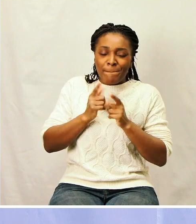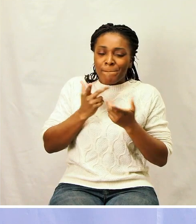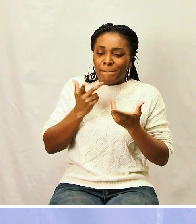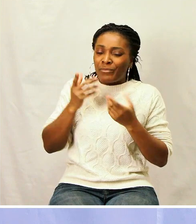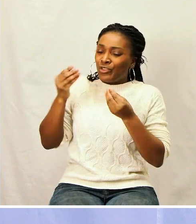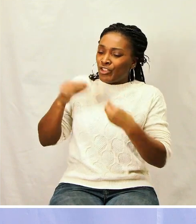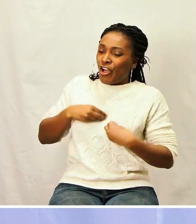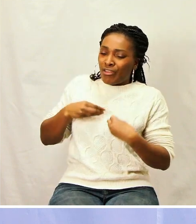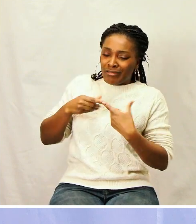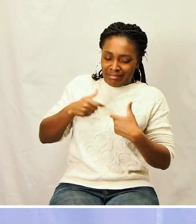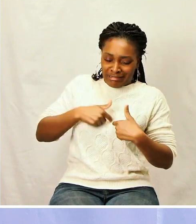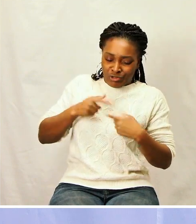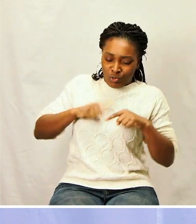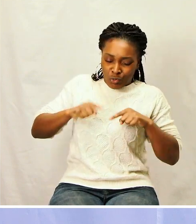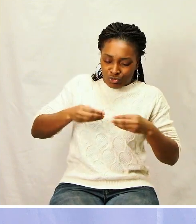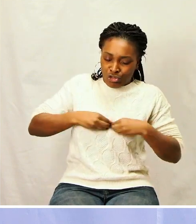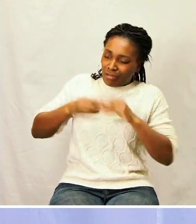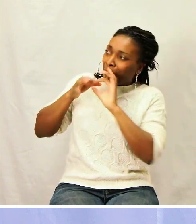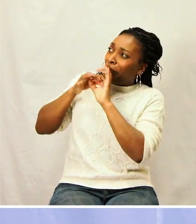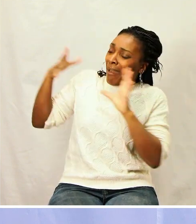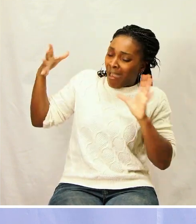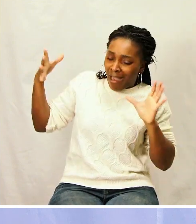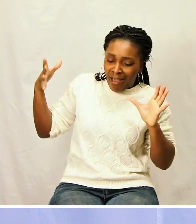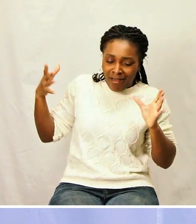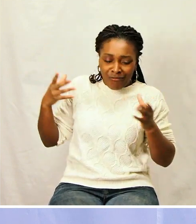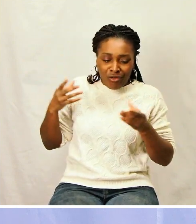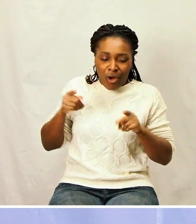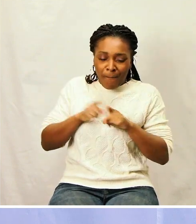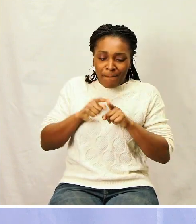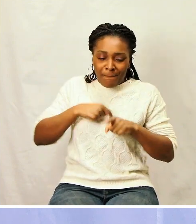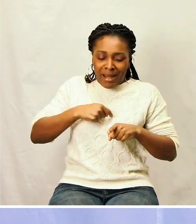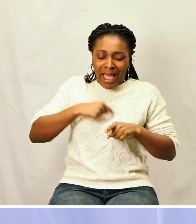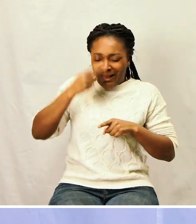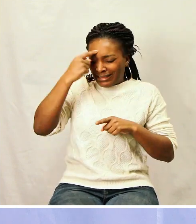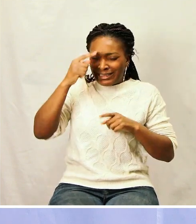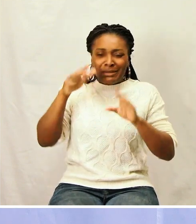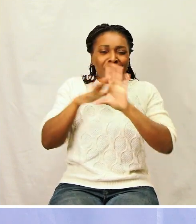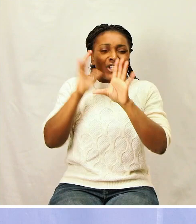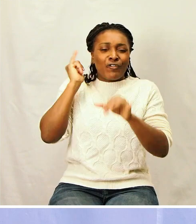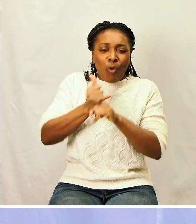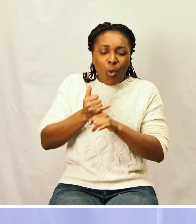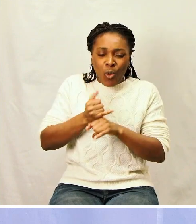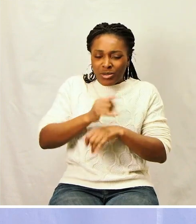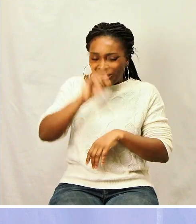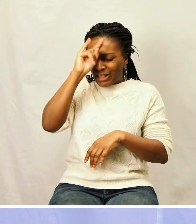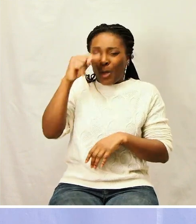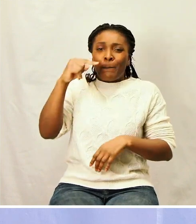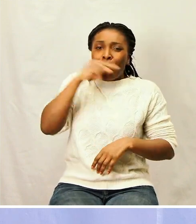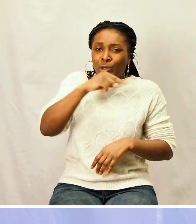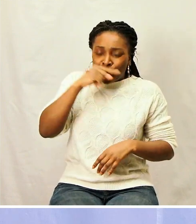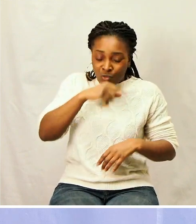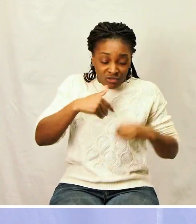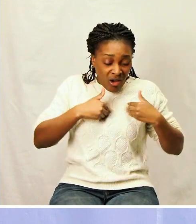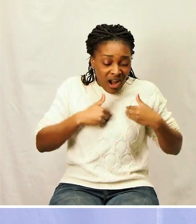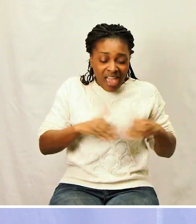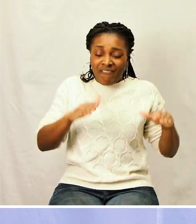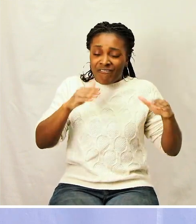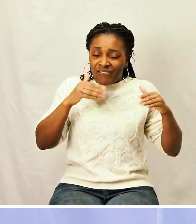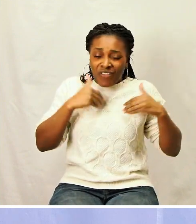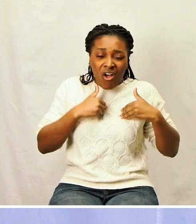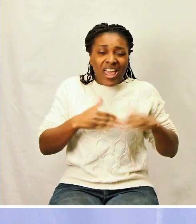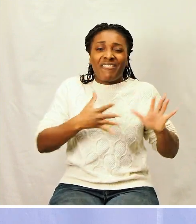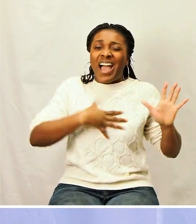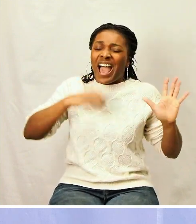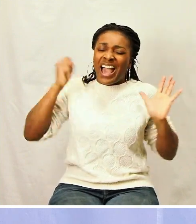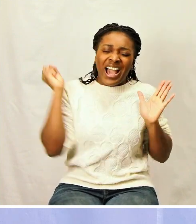de toi qui nous montre un aspect de toi qui n'est pas vrai qui est même un mensonge du diable Seigneur et bien que ça soit transformé et ôté